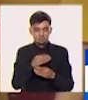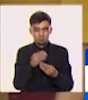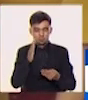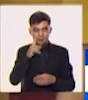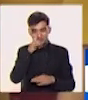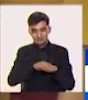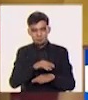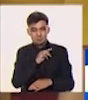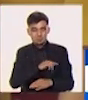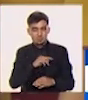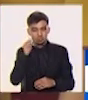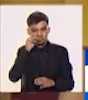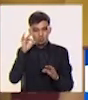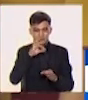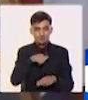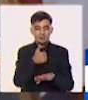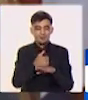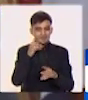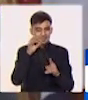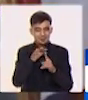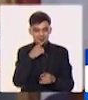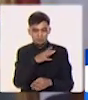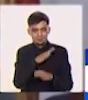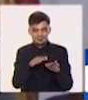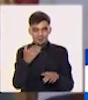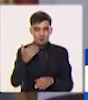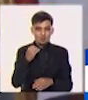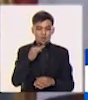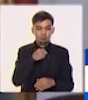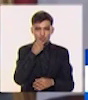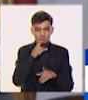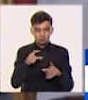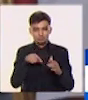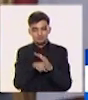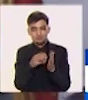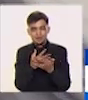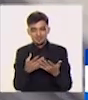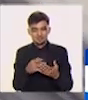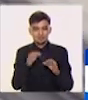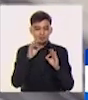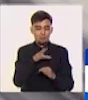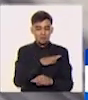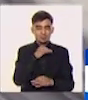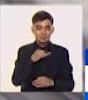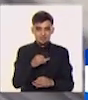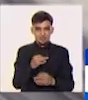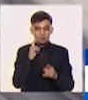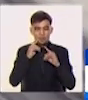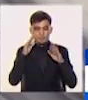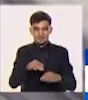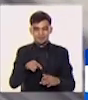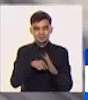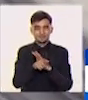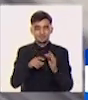Әкім оқушылардың білімі бас назарда екенін айтады. Журналистер де көптің көкейіндегі түйткілдерді ортаға салды. Әсіресе жиында әлеуметтік